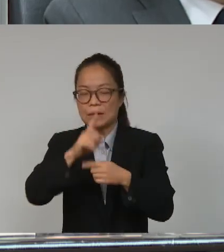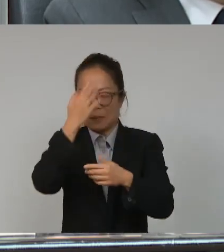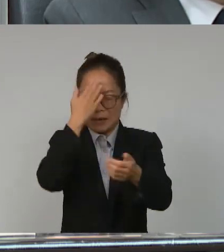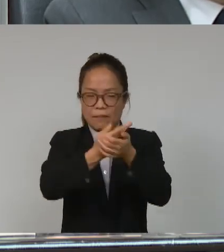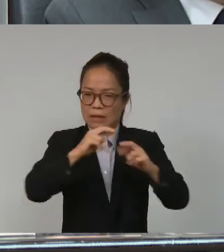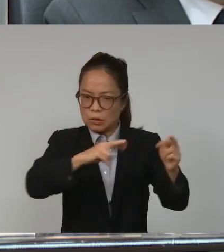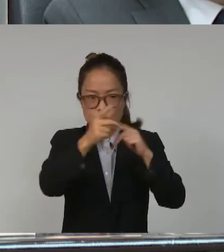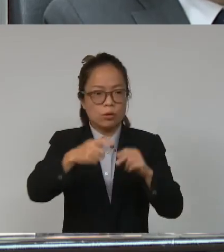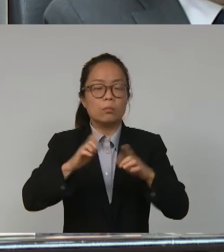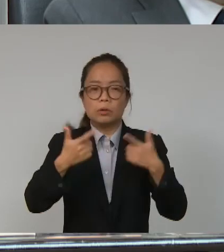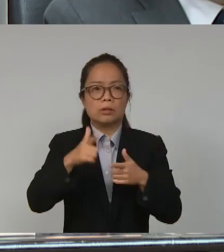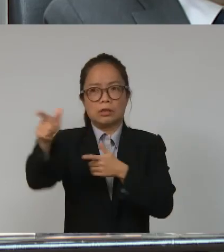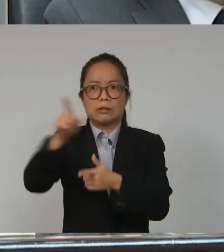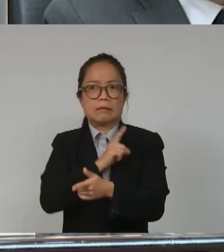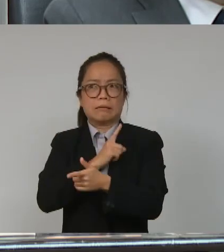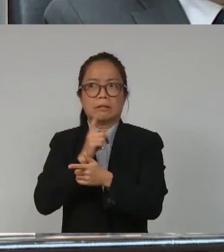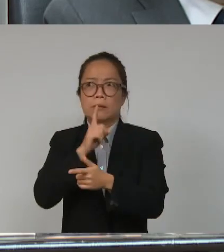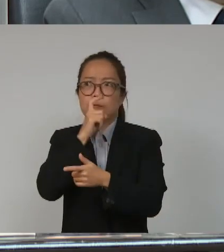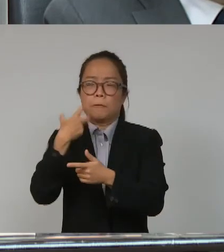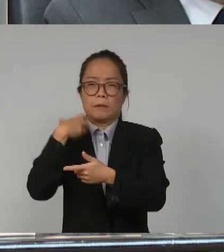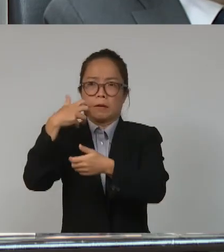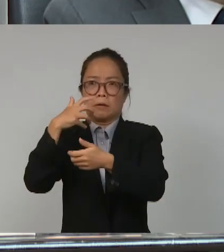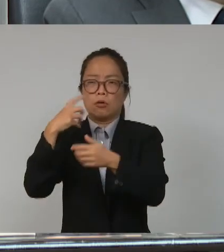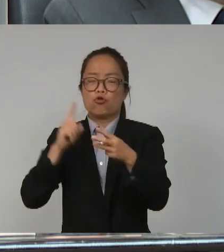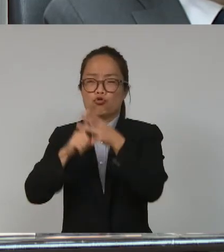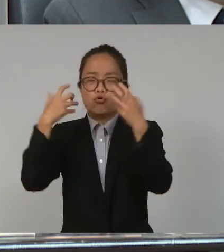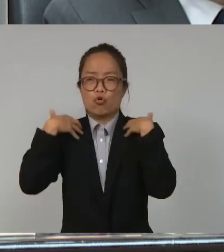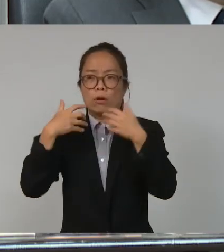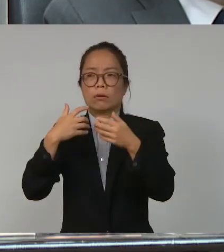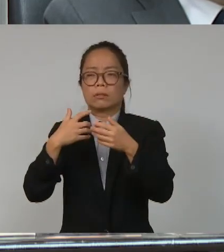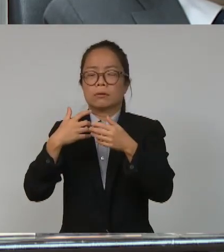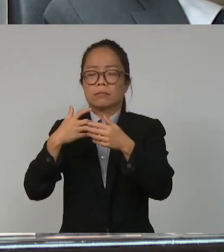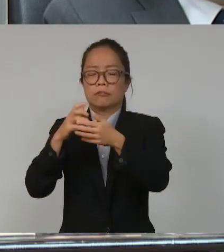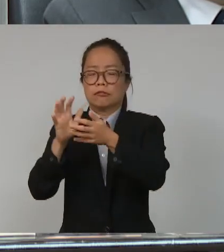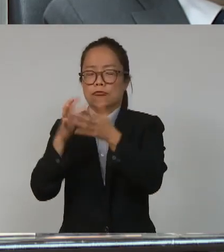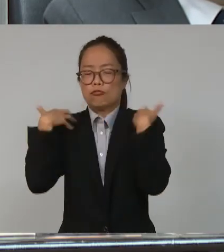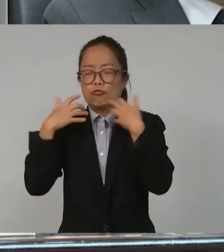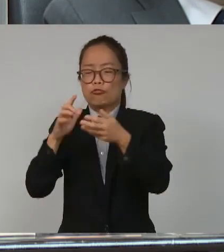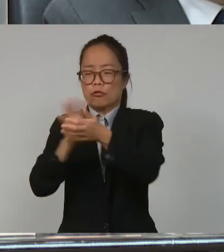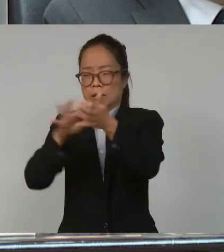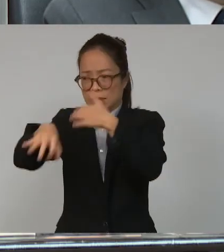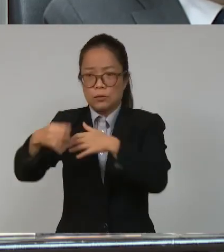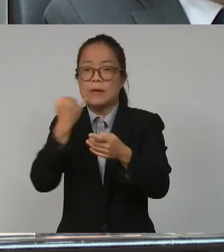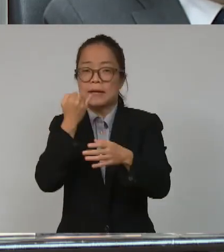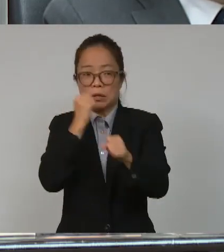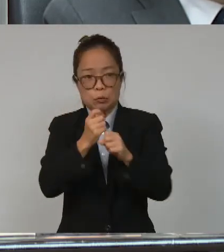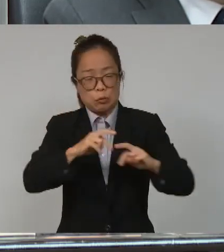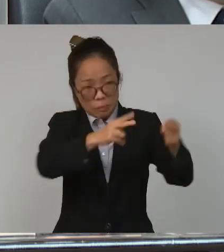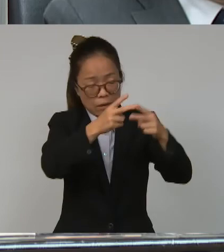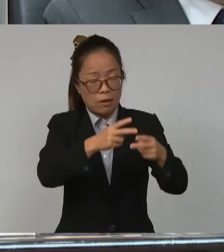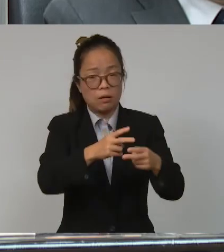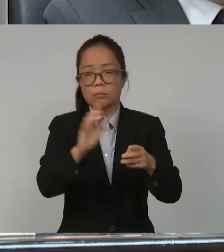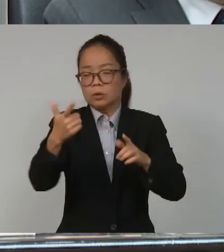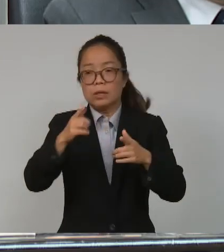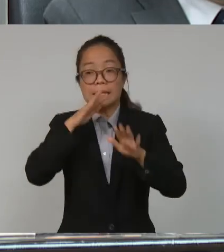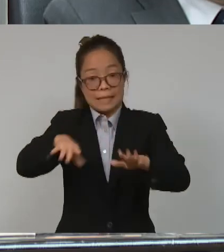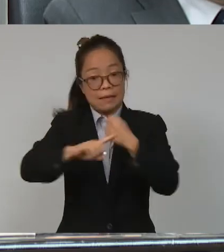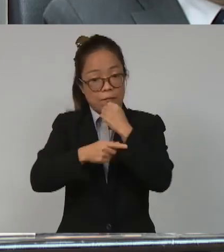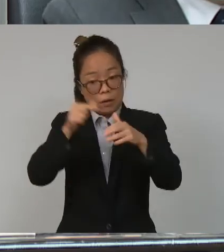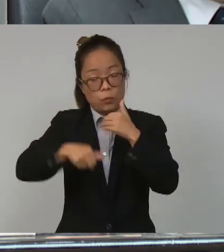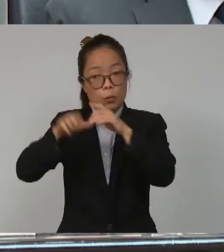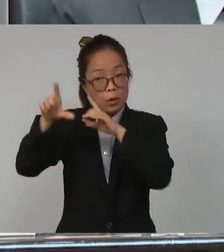修正，因为那个不是你可以这个主管机关或中选会可以做的事情。所以按照现行法的规定，我